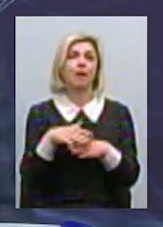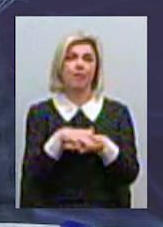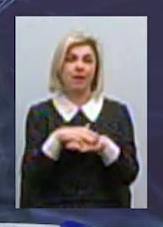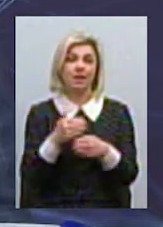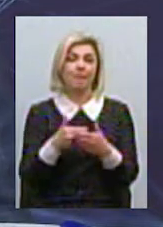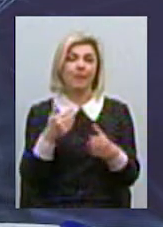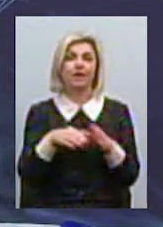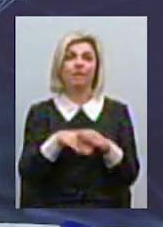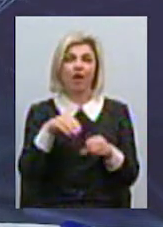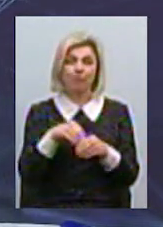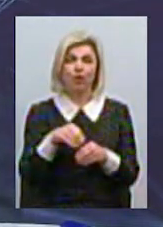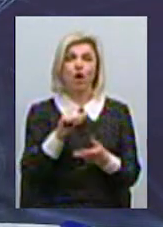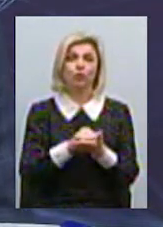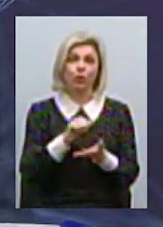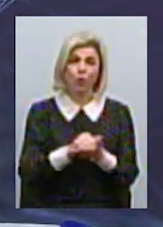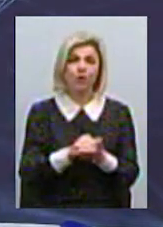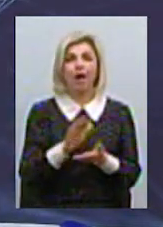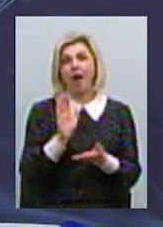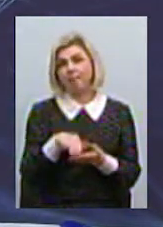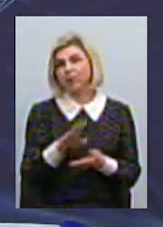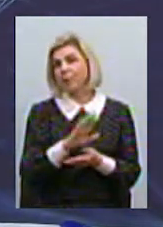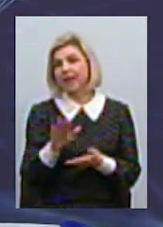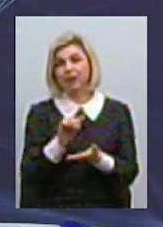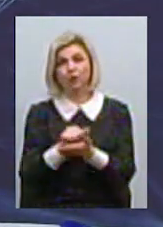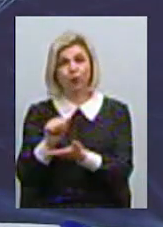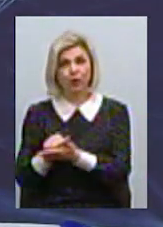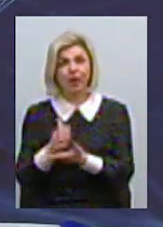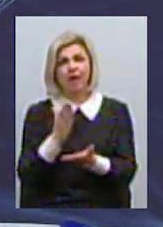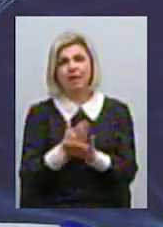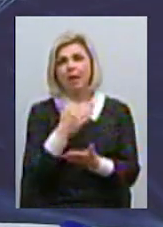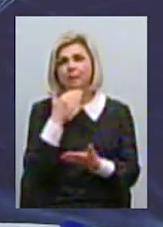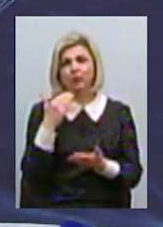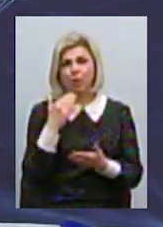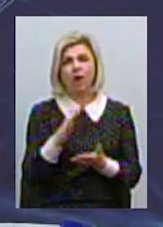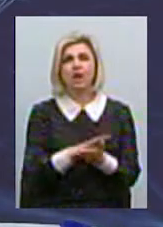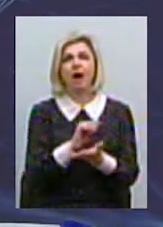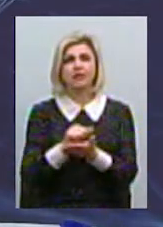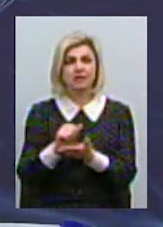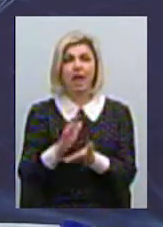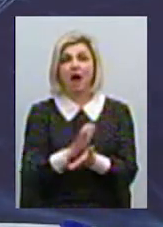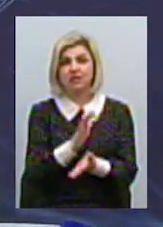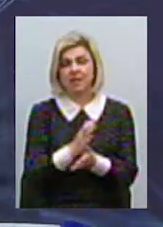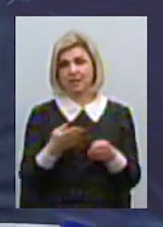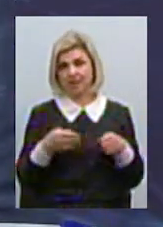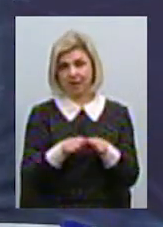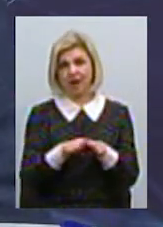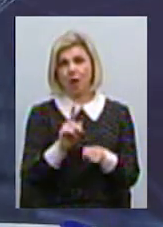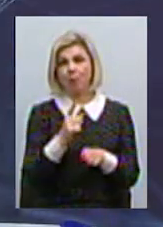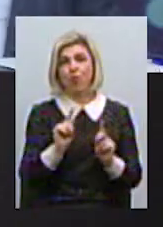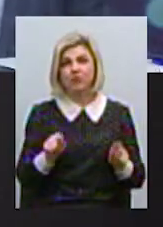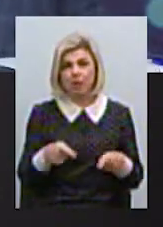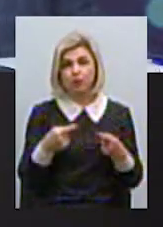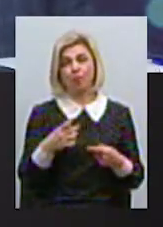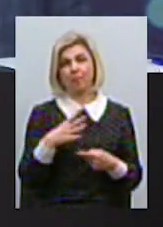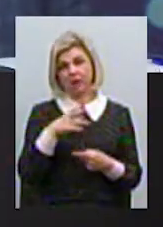виборами ми друкуємо, потім не друкують. Дуже велика кількість засобів масової газет закрилася. Чому? Тому що засновниками